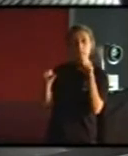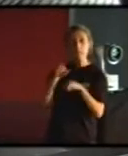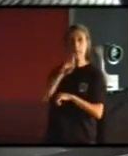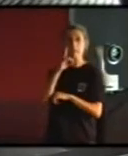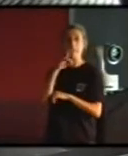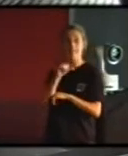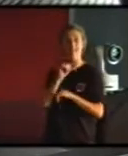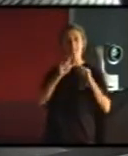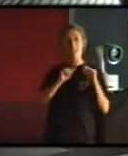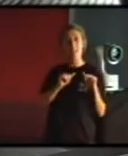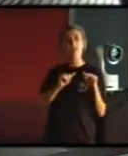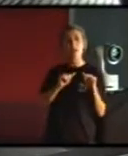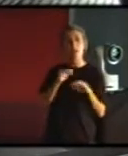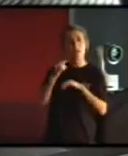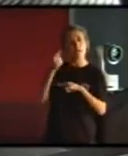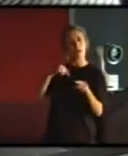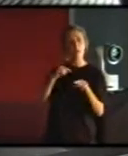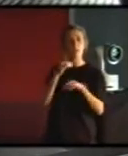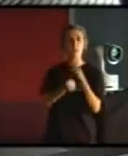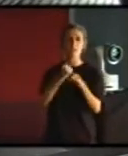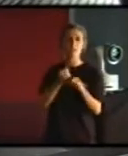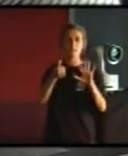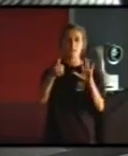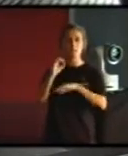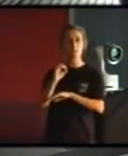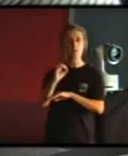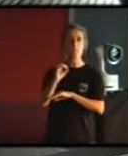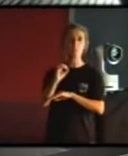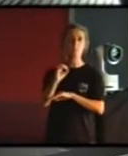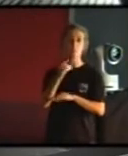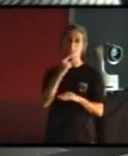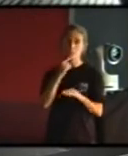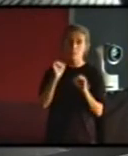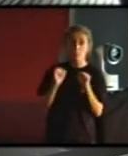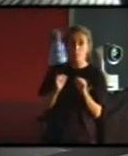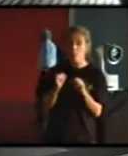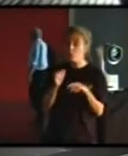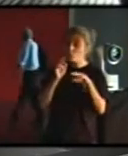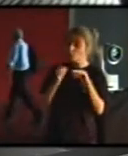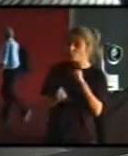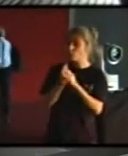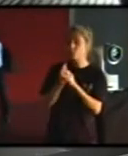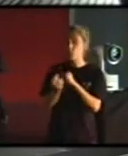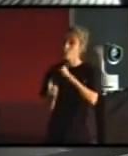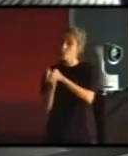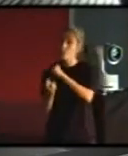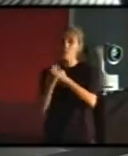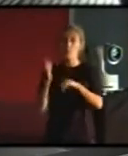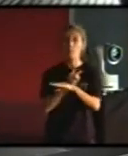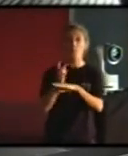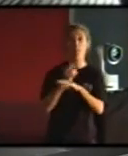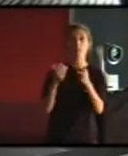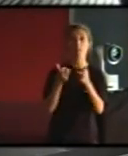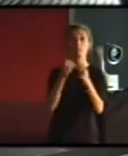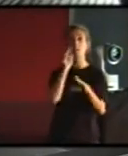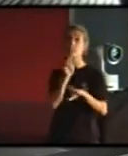aussi, et que dans les années 60, on n'a pas construit que des choses banales, mais aussi des choses pas mal du tout à regarder, par